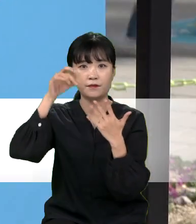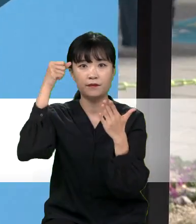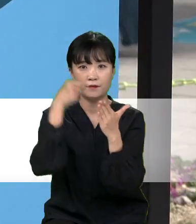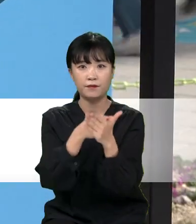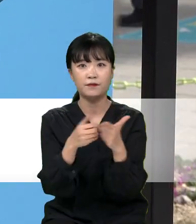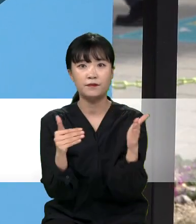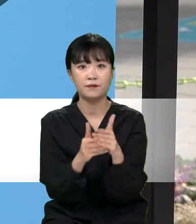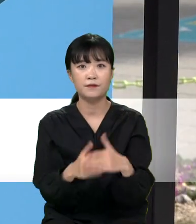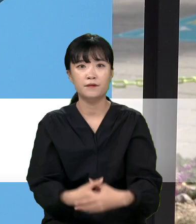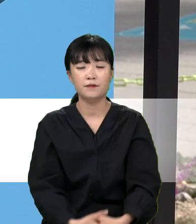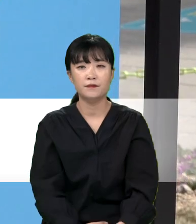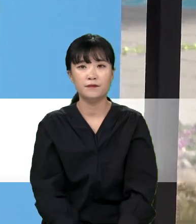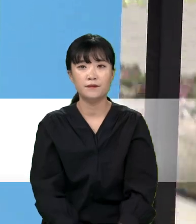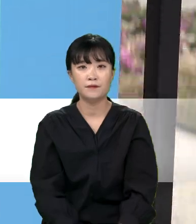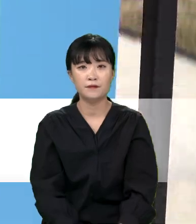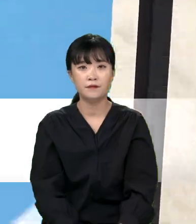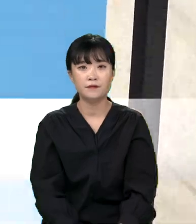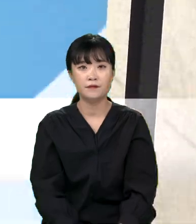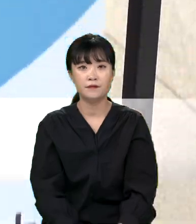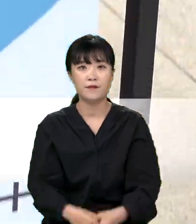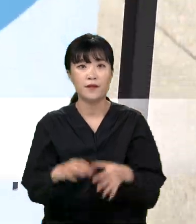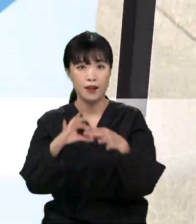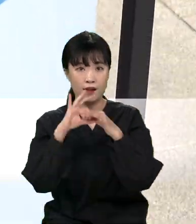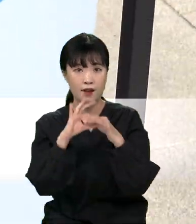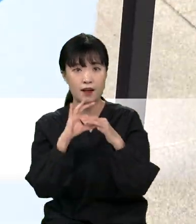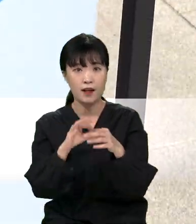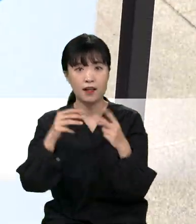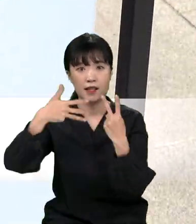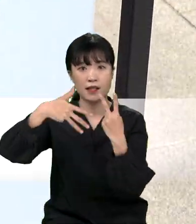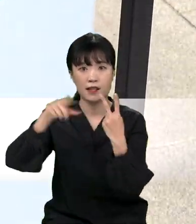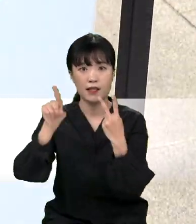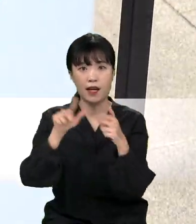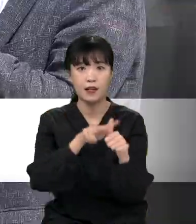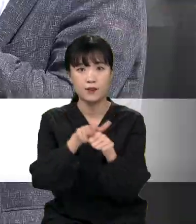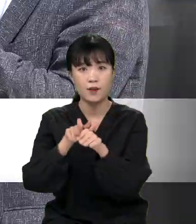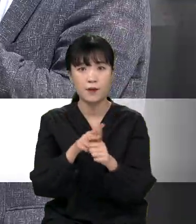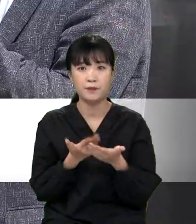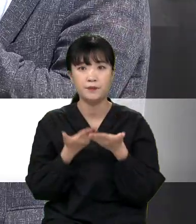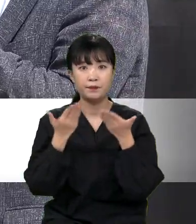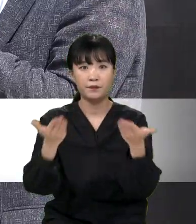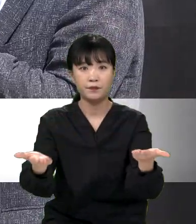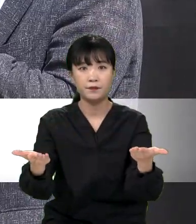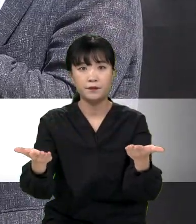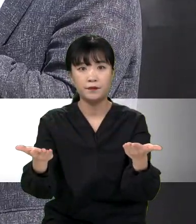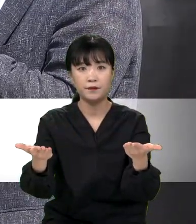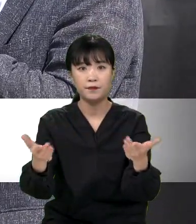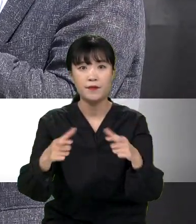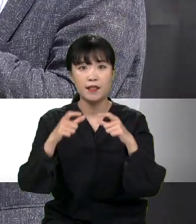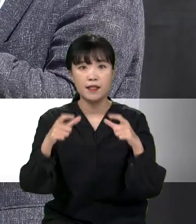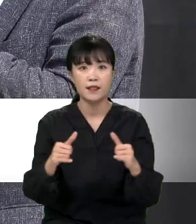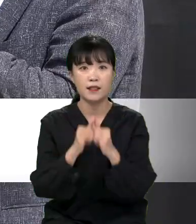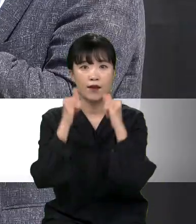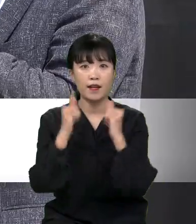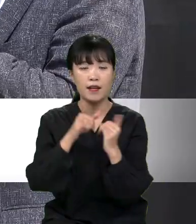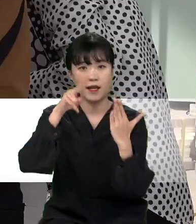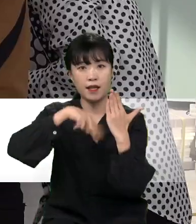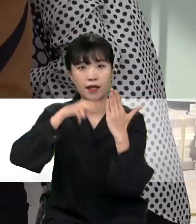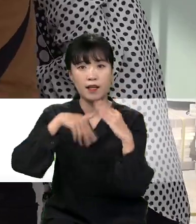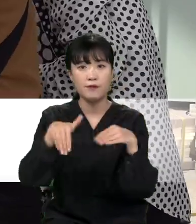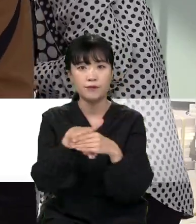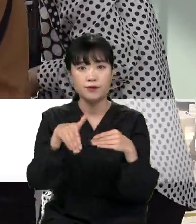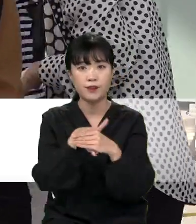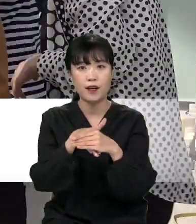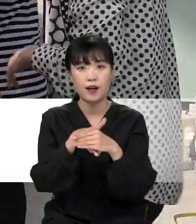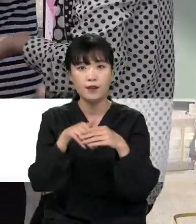2022 원 북 으로 선정했습니다 신흥 원북 관련 2차 콘텐츠 제공 에도 힘쓰며 지역 사회의